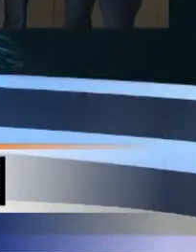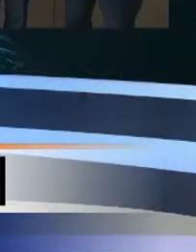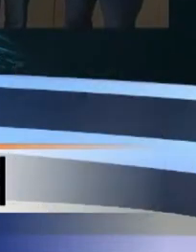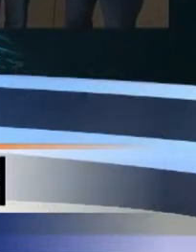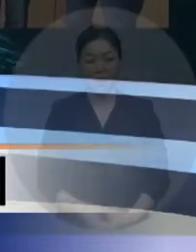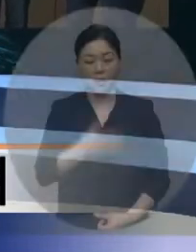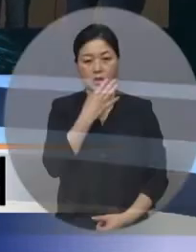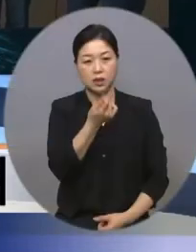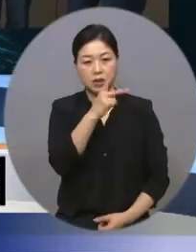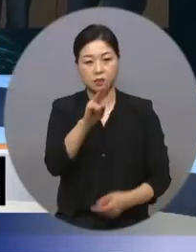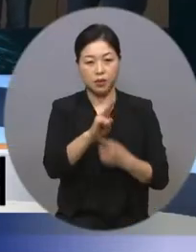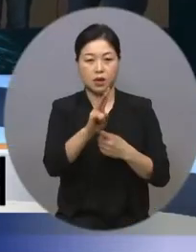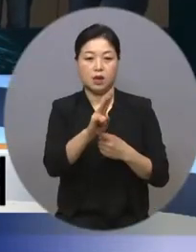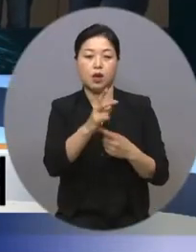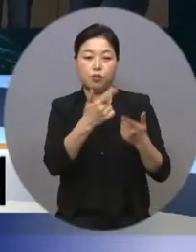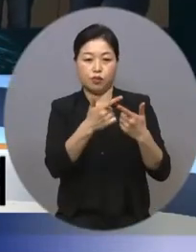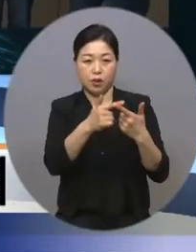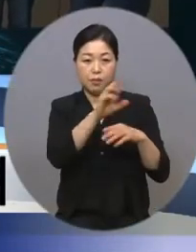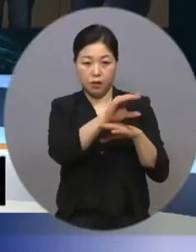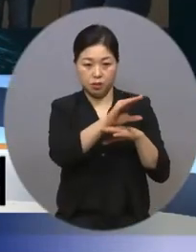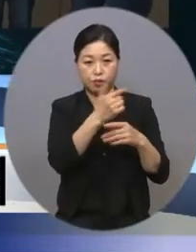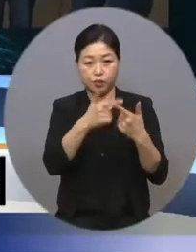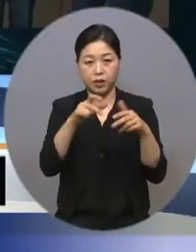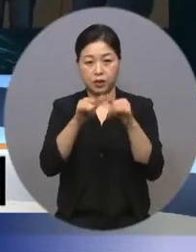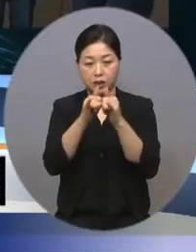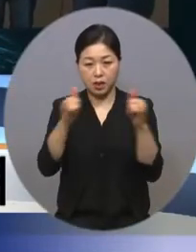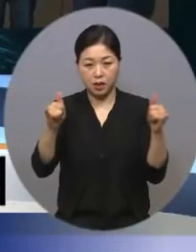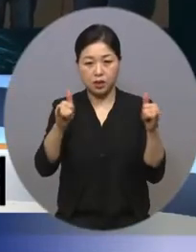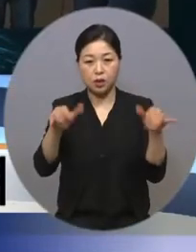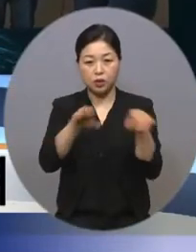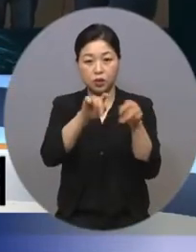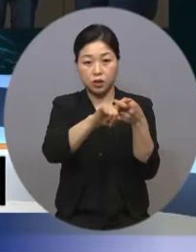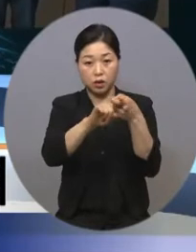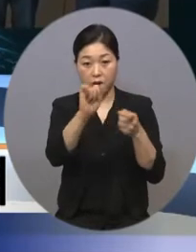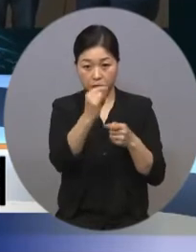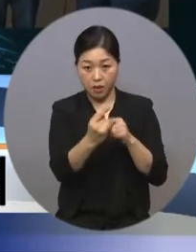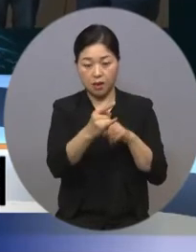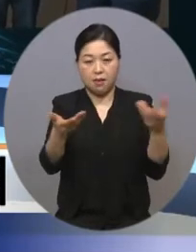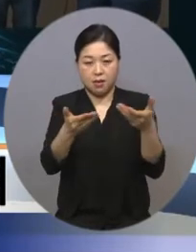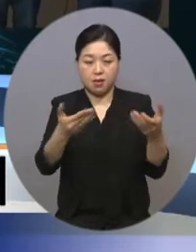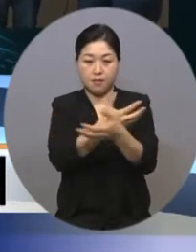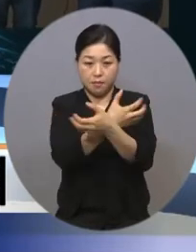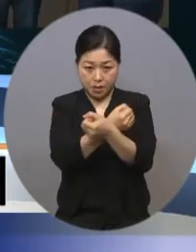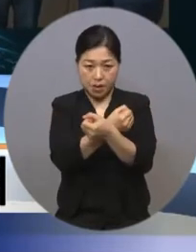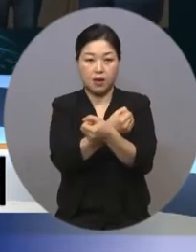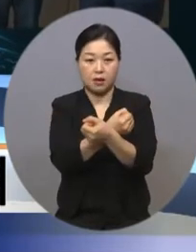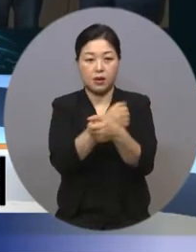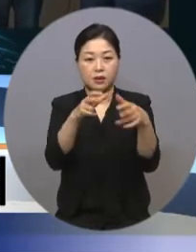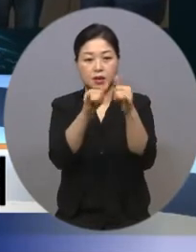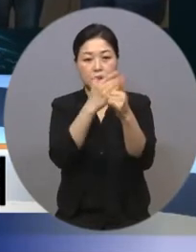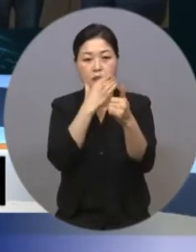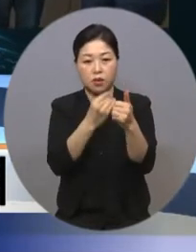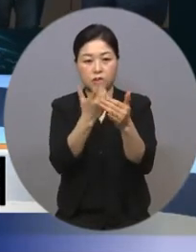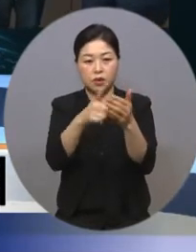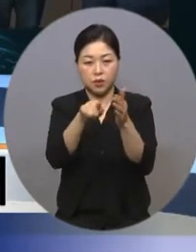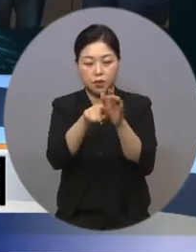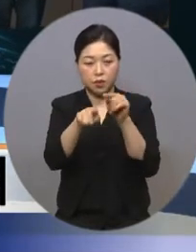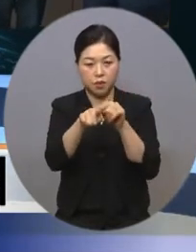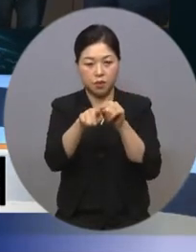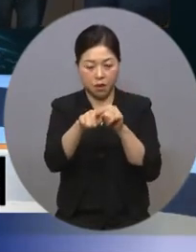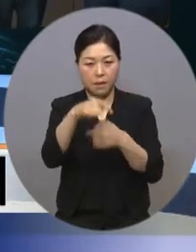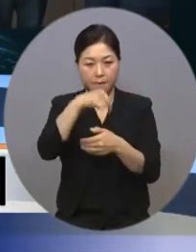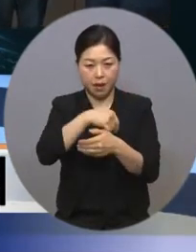복지 탭이 부선 방송과 부산 장애인 총 연합회 가 업무 협약식을 맺고 장애인 복지를 위한 결의를